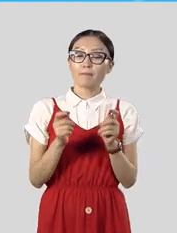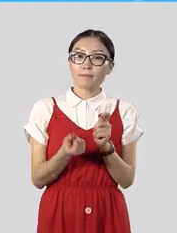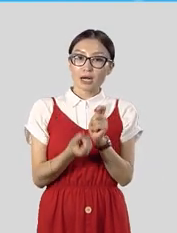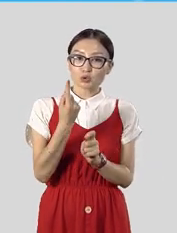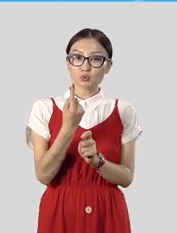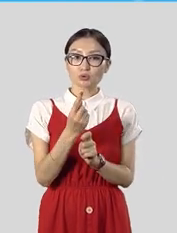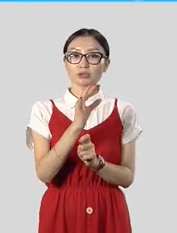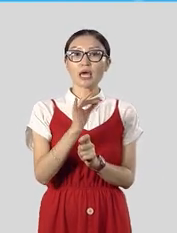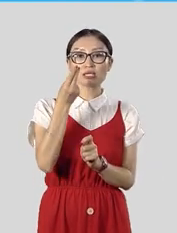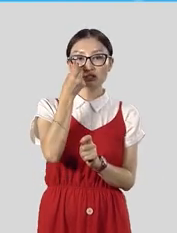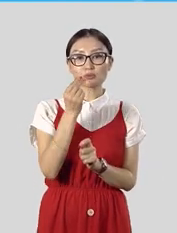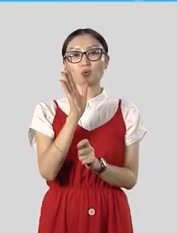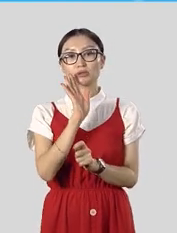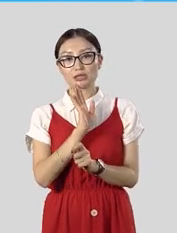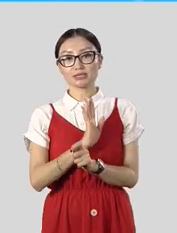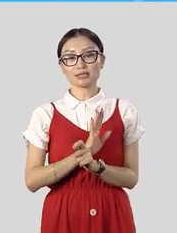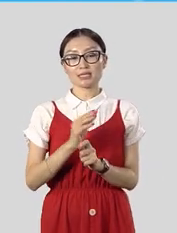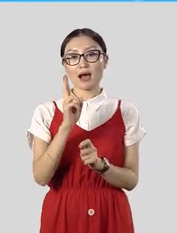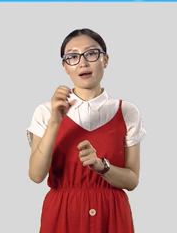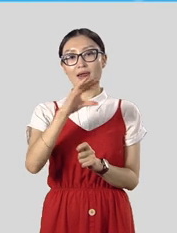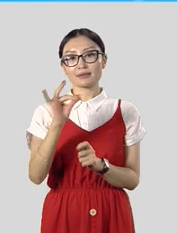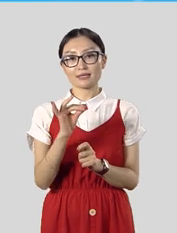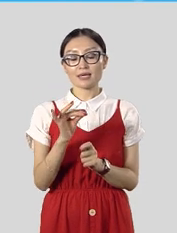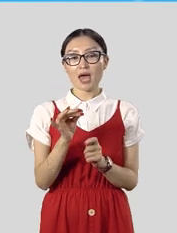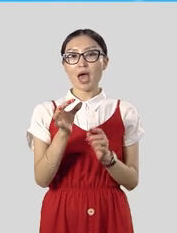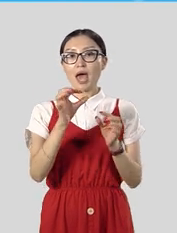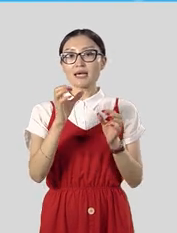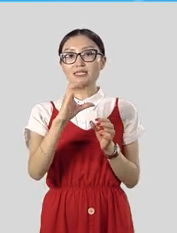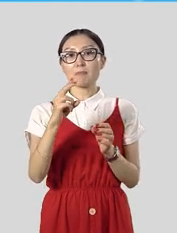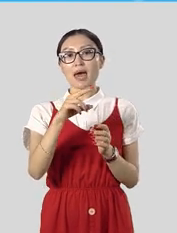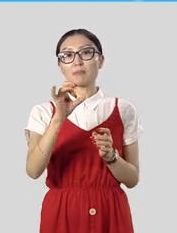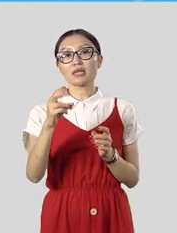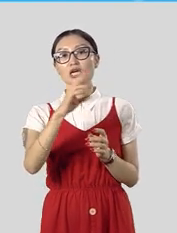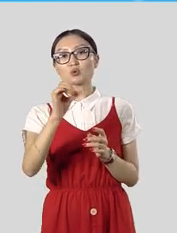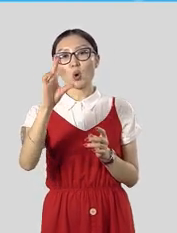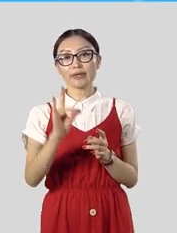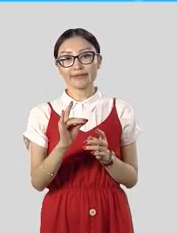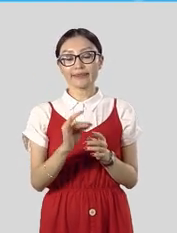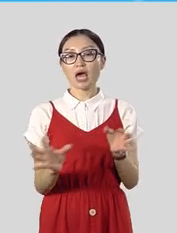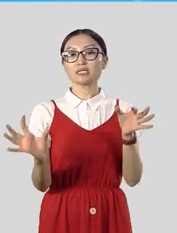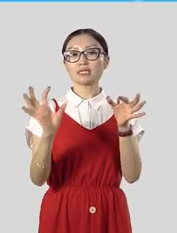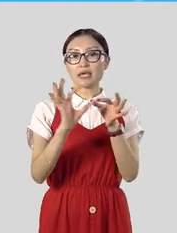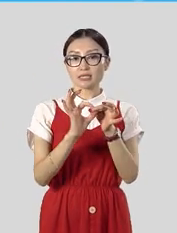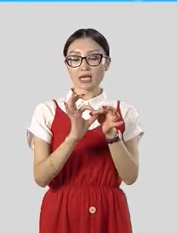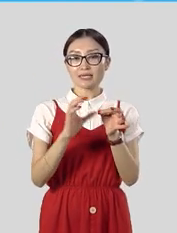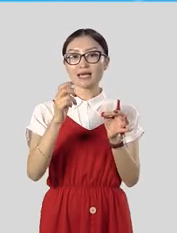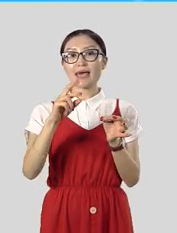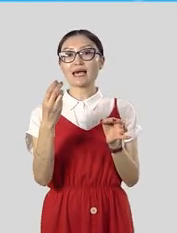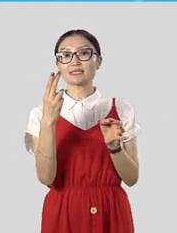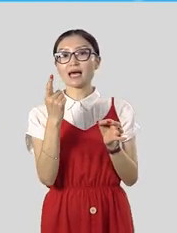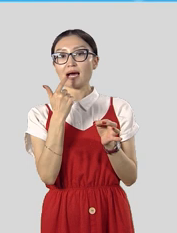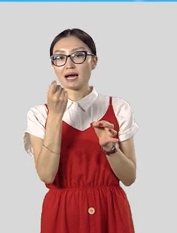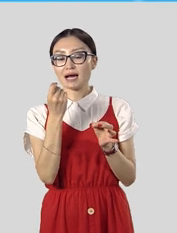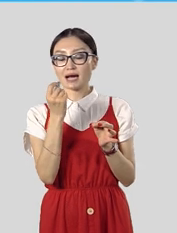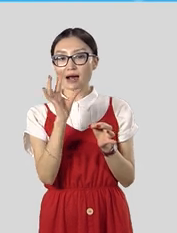и мужские половые клетки. Сперматозоид гидры соединяется с яйцеклеткой в воде. Из